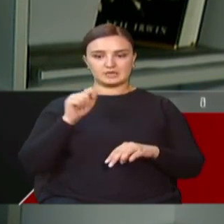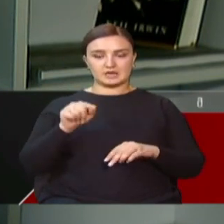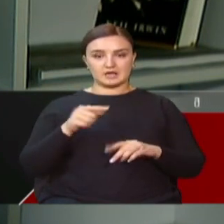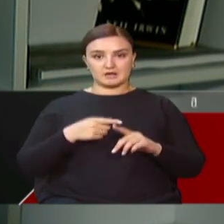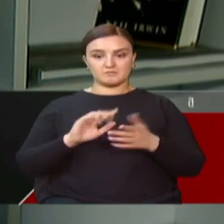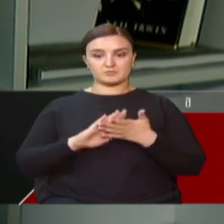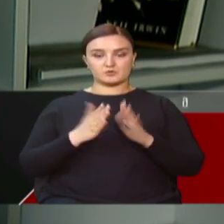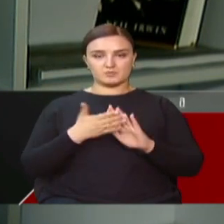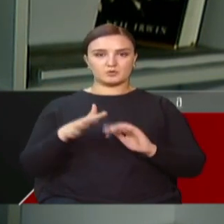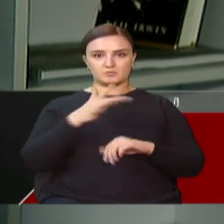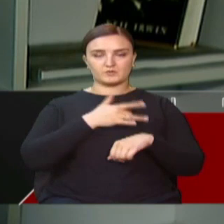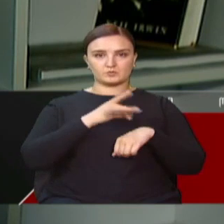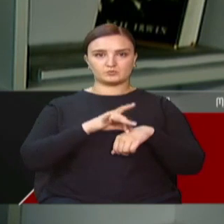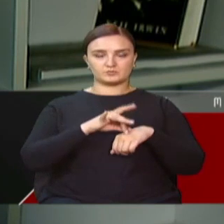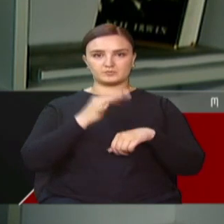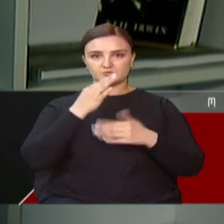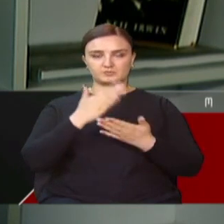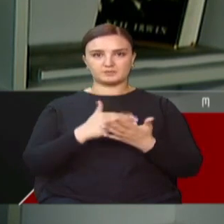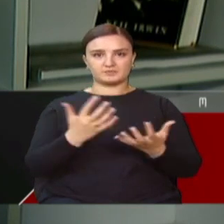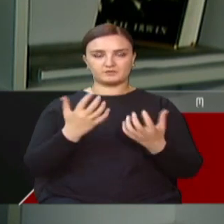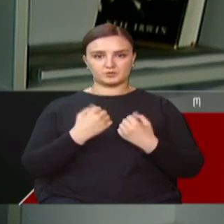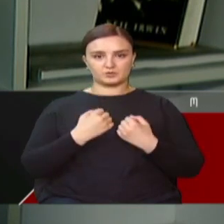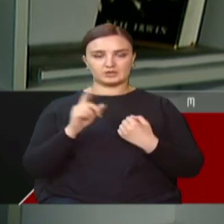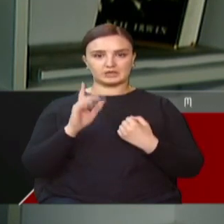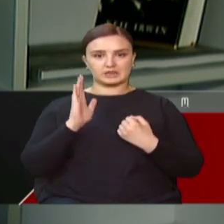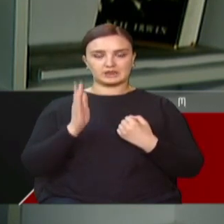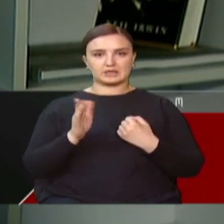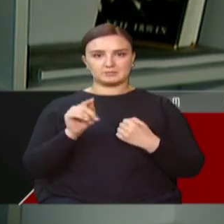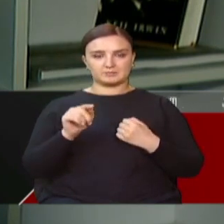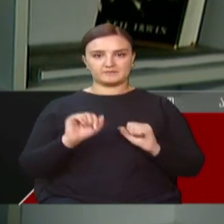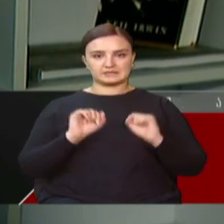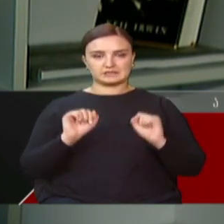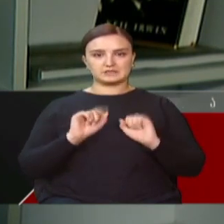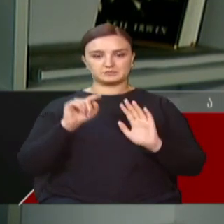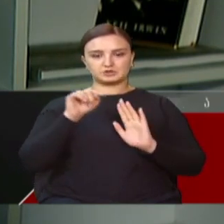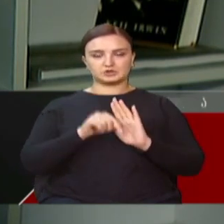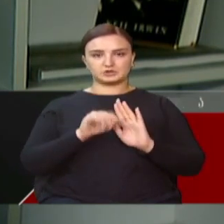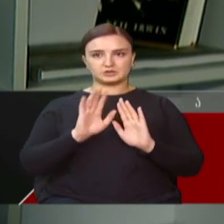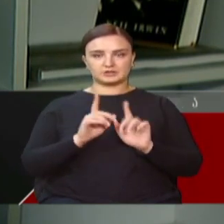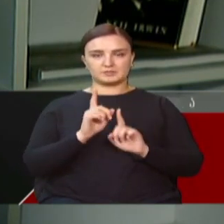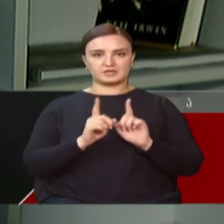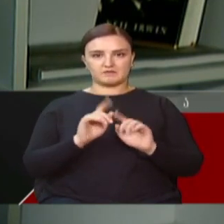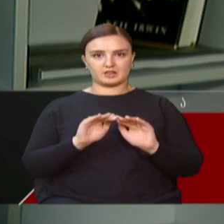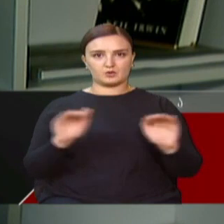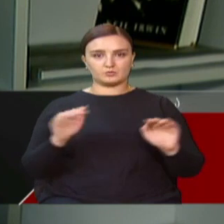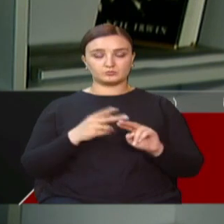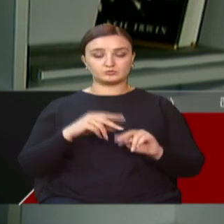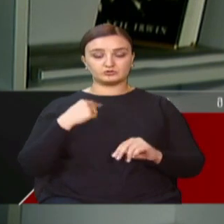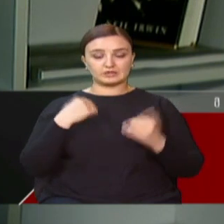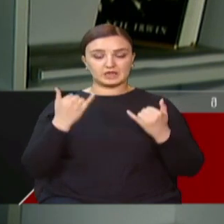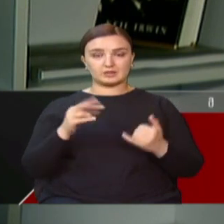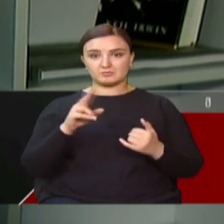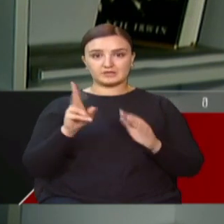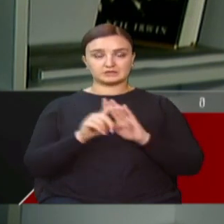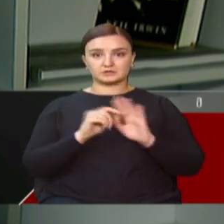სცენარის გულშემატკივარი ვარ რომ მივიღოთ და მერე რა იქნება მაგას ვეცდებით რომ შიგნით დავლაგდეთ იმიტომ რომ ჩვენ თუ ეხლა არ